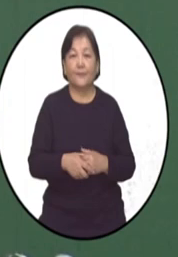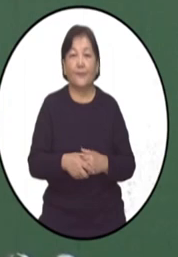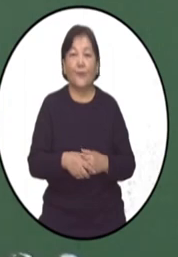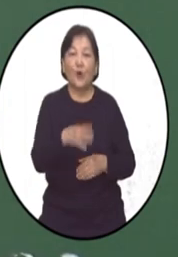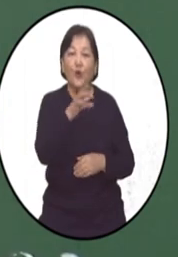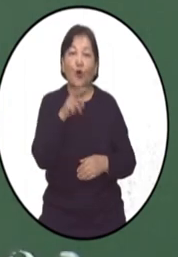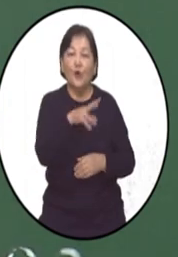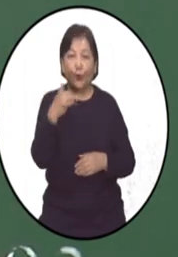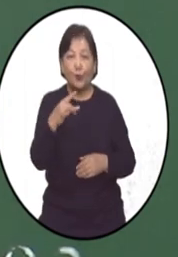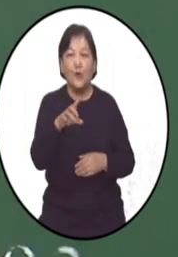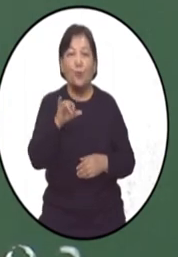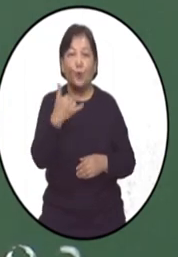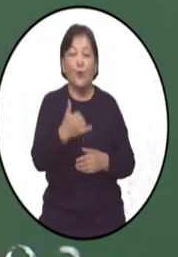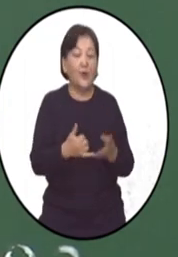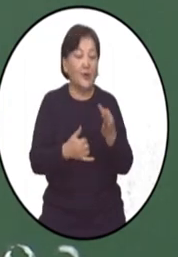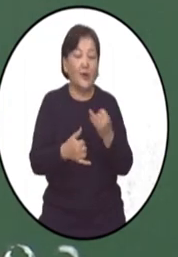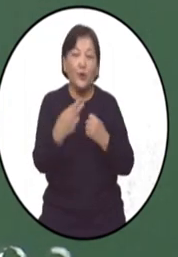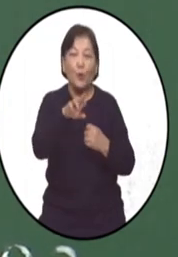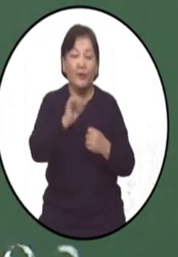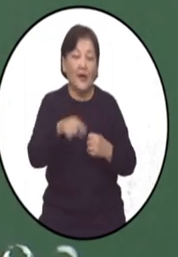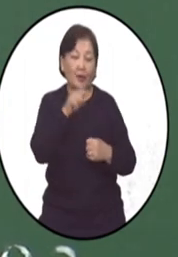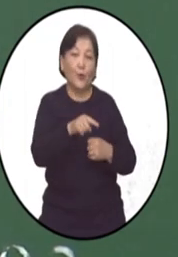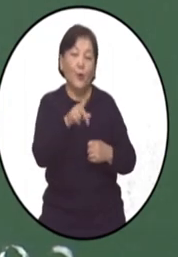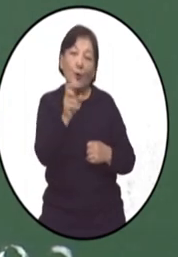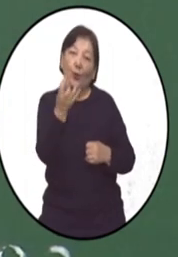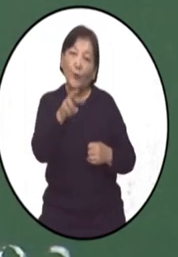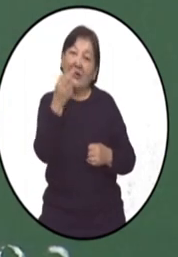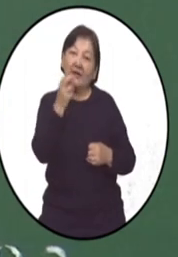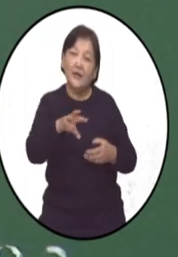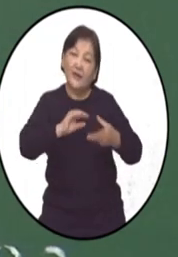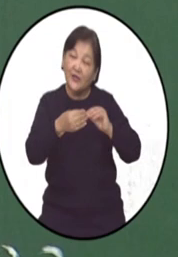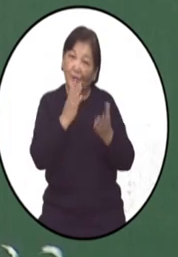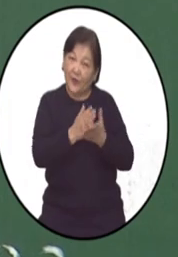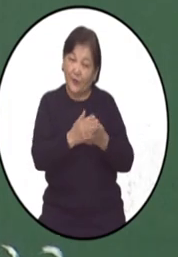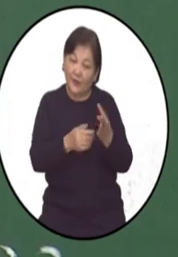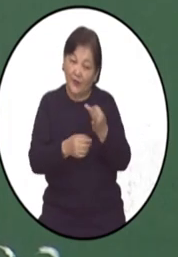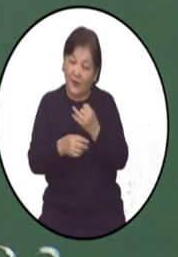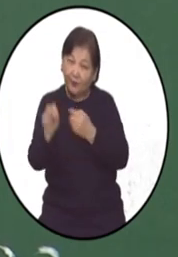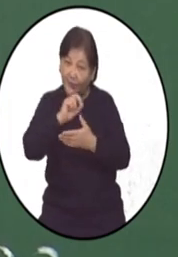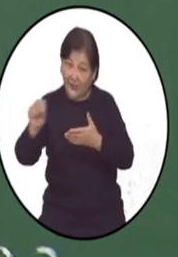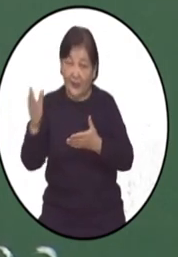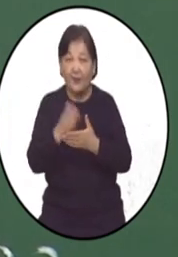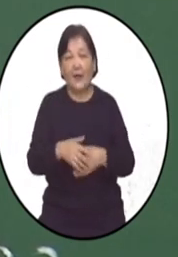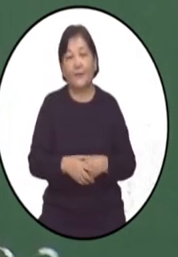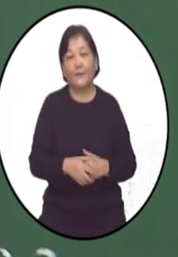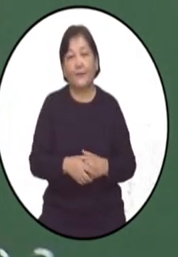тоолор буюу хэдэн удаа энэ үйлдэлийг хийж байгаагаа тэмдэглээд яваад авах хэрэгтэй гэсэн. Заар нь бол